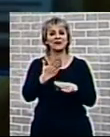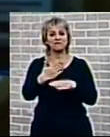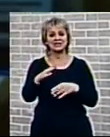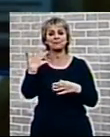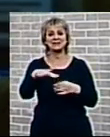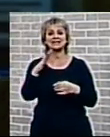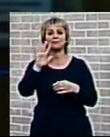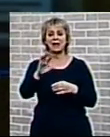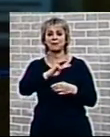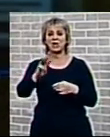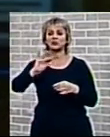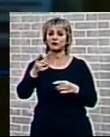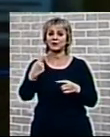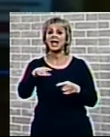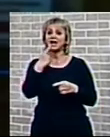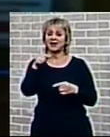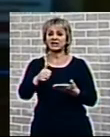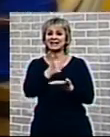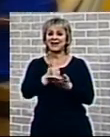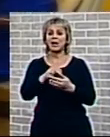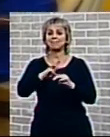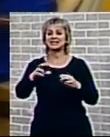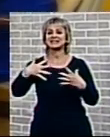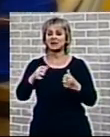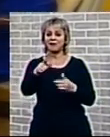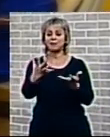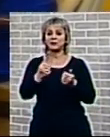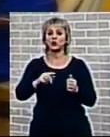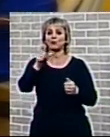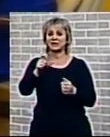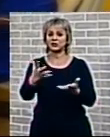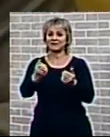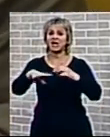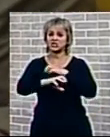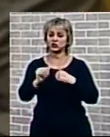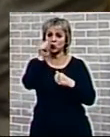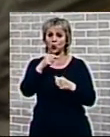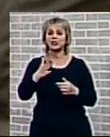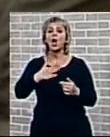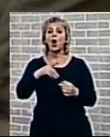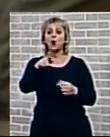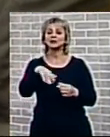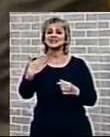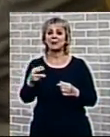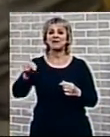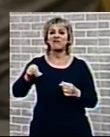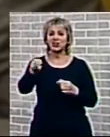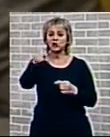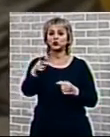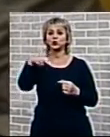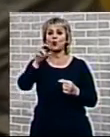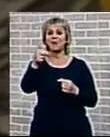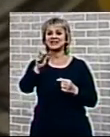выделено 55 миллионов рублей, докладывает глава Минздрава. Прием пациентов начнется в конце года. А у нас там, помимо Волгодонска,